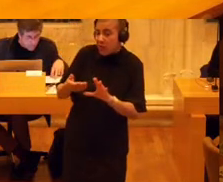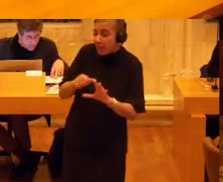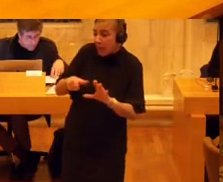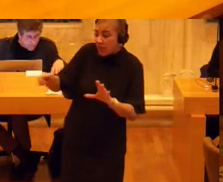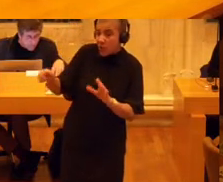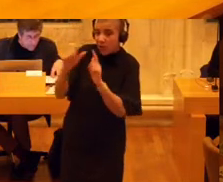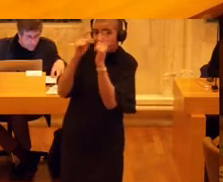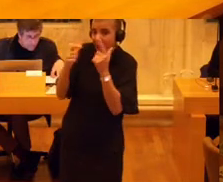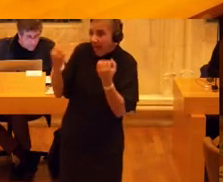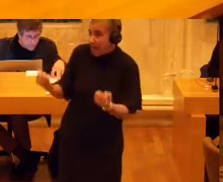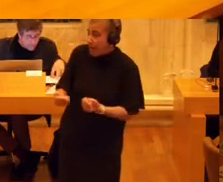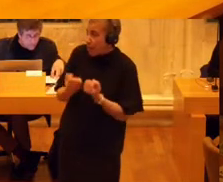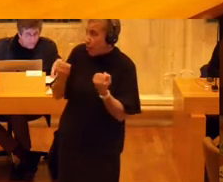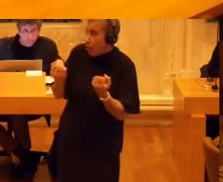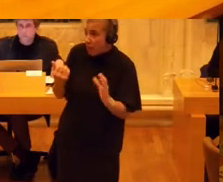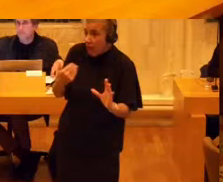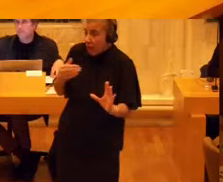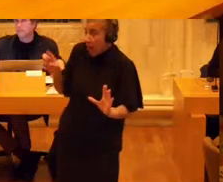d'animateurs? Voilà.